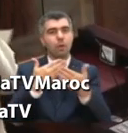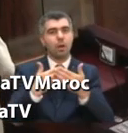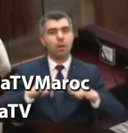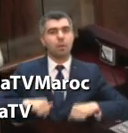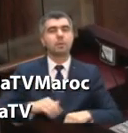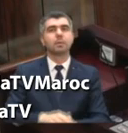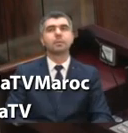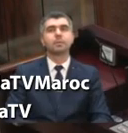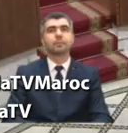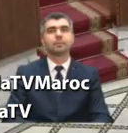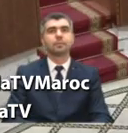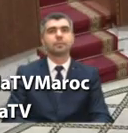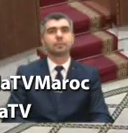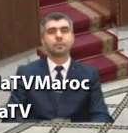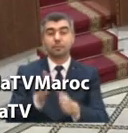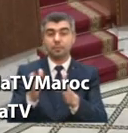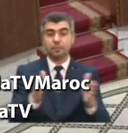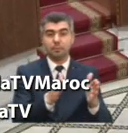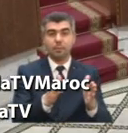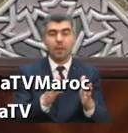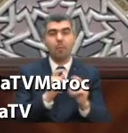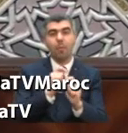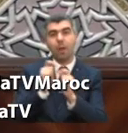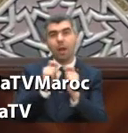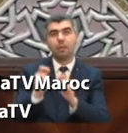الوزير. نمر الآن للمناقشة